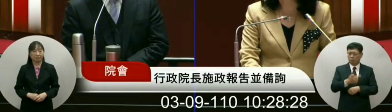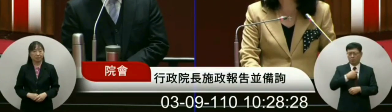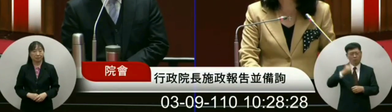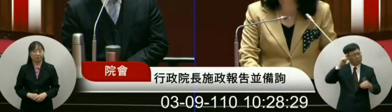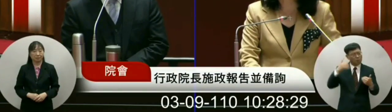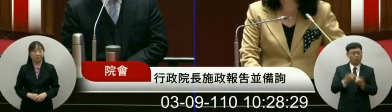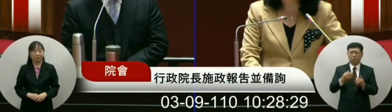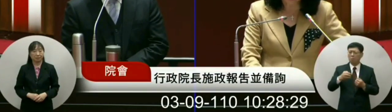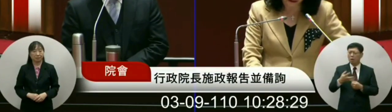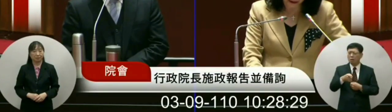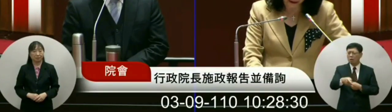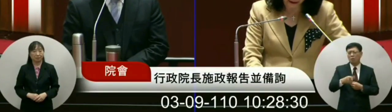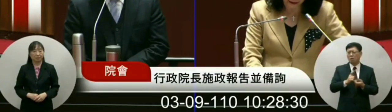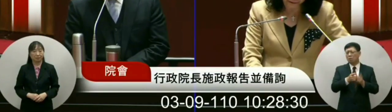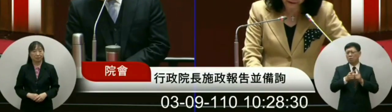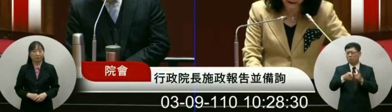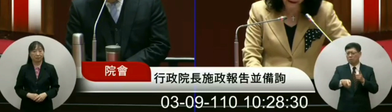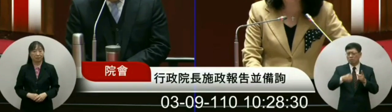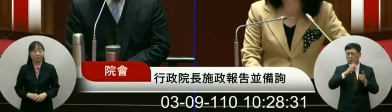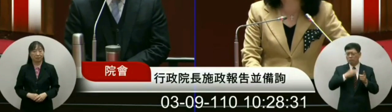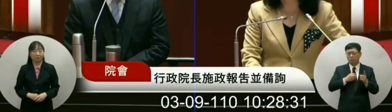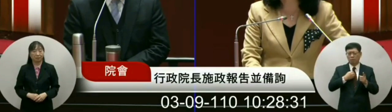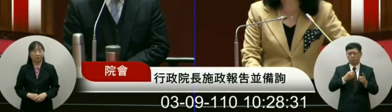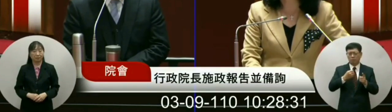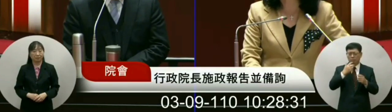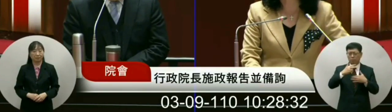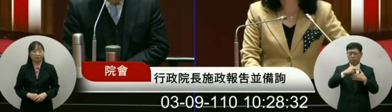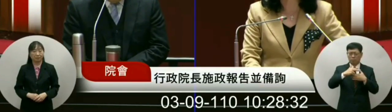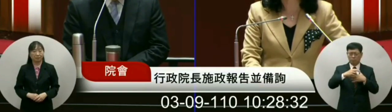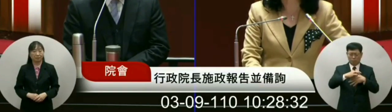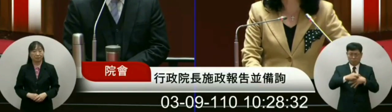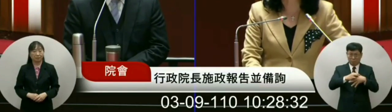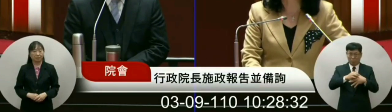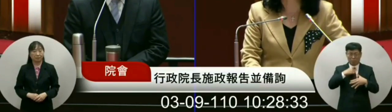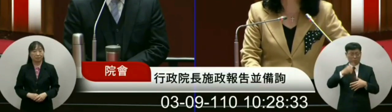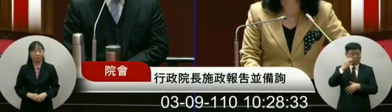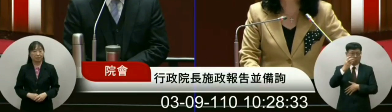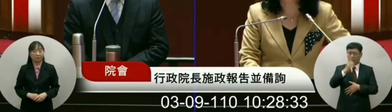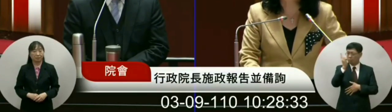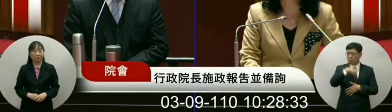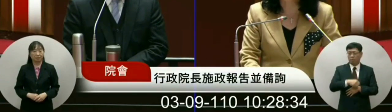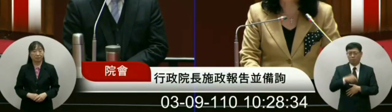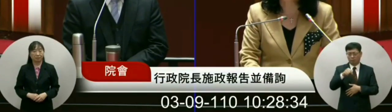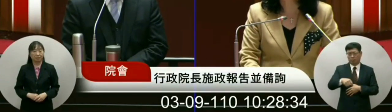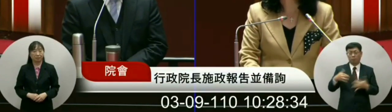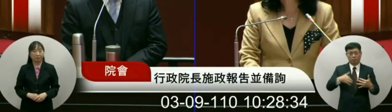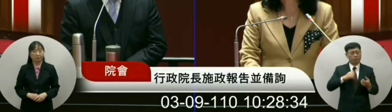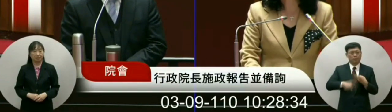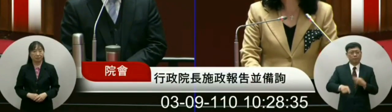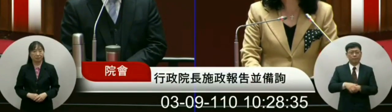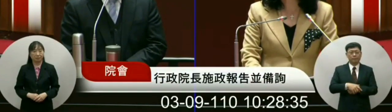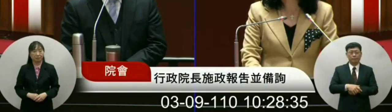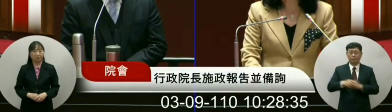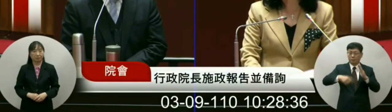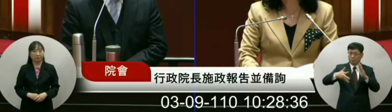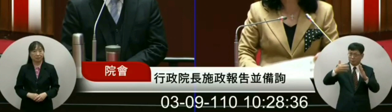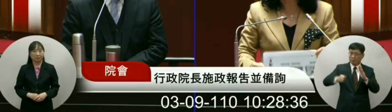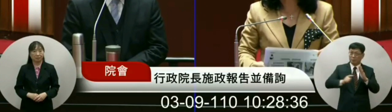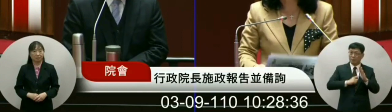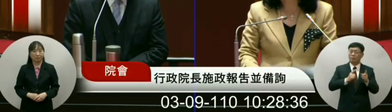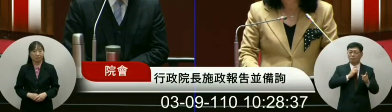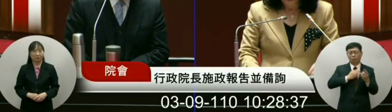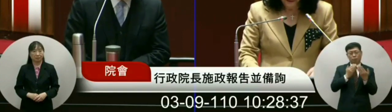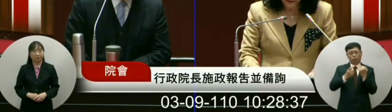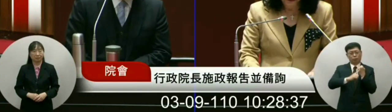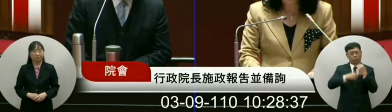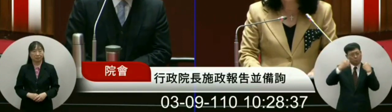认同，说怎么会有这样子的一个肤色的歧视跟这样种族歧视，这是绝对不应该的，对不对？然后院长你也知道您是法